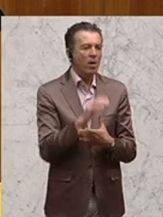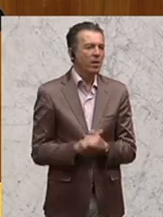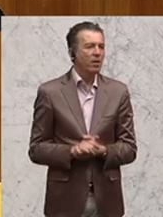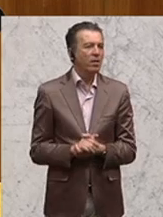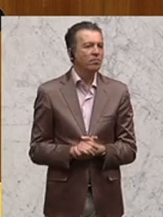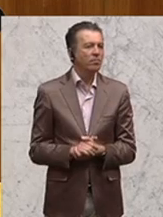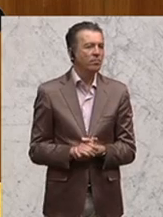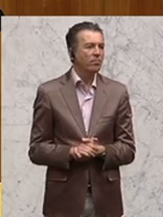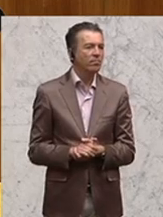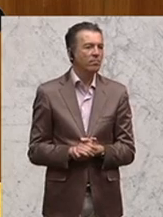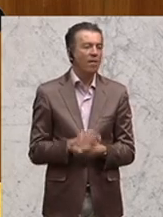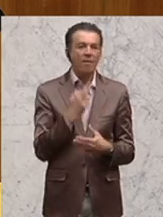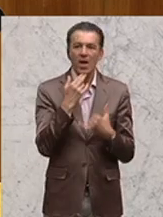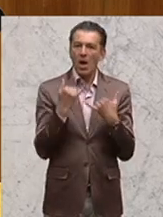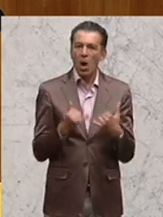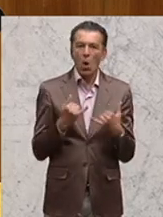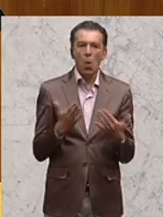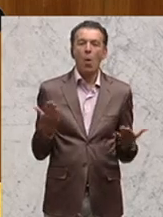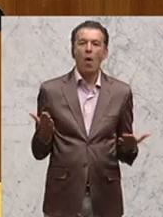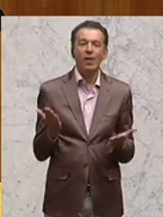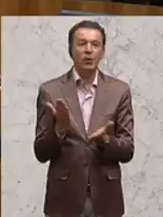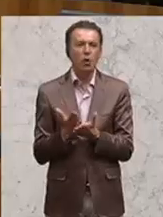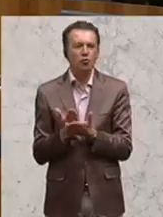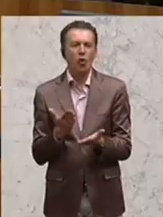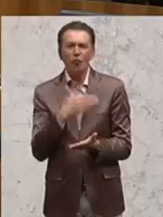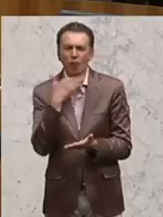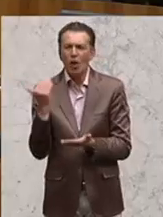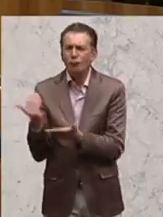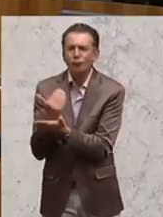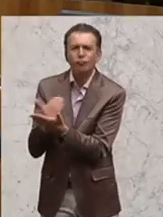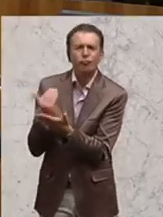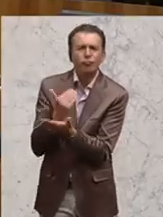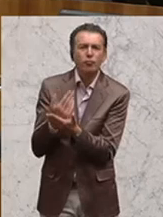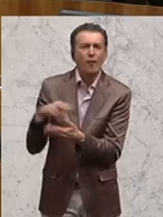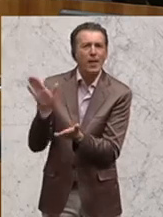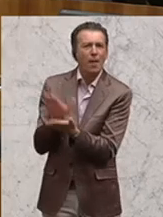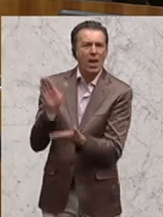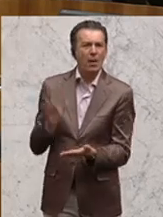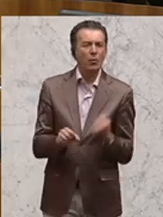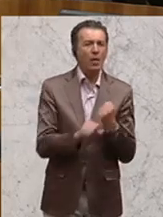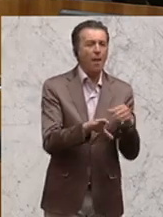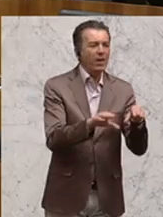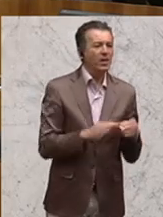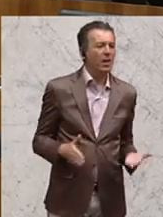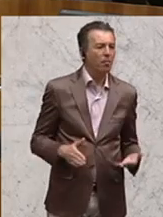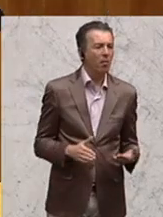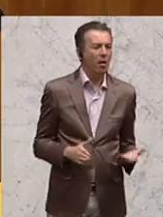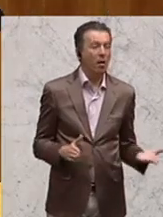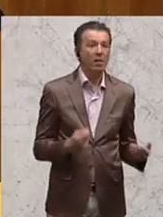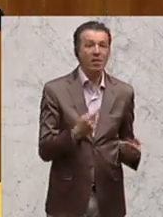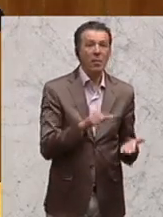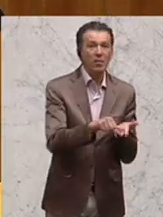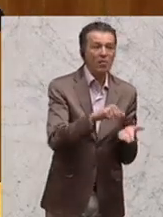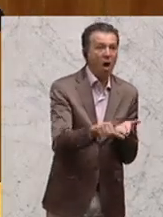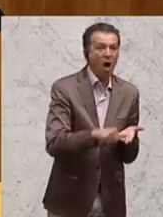Sie wollen, dass die heute auf der Butterseite sind, weiter auf der Butterseite sind und die Arbeitnehmerinnen und Arbeitnehmer, die geschnalzen sind,